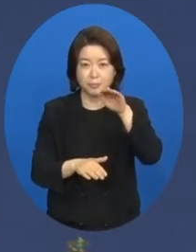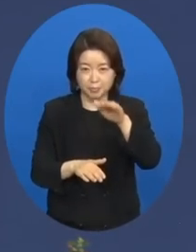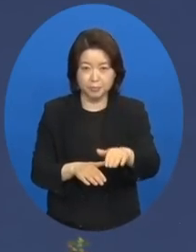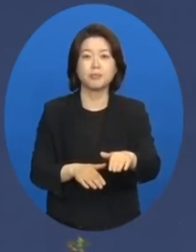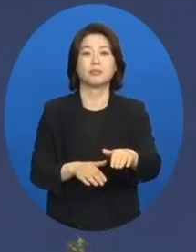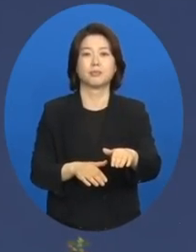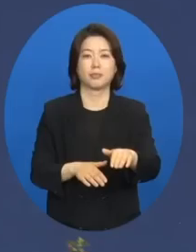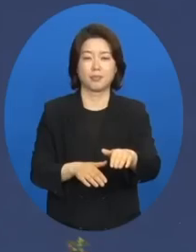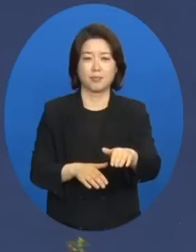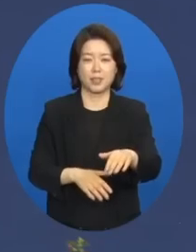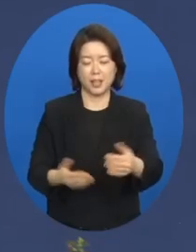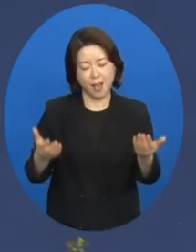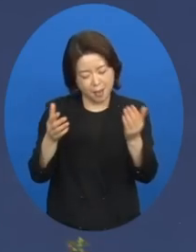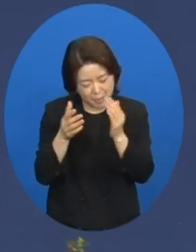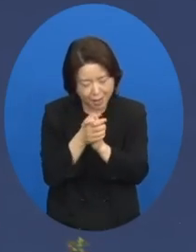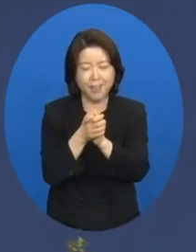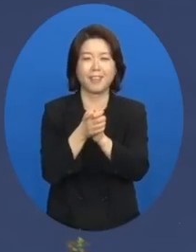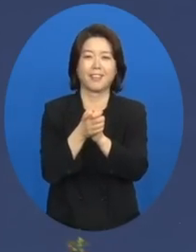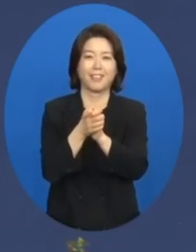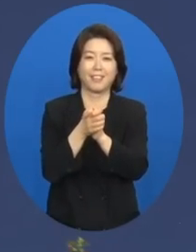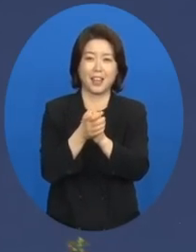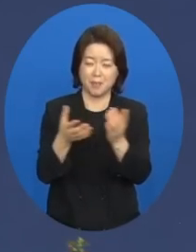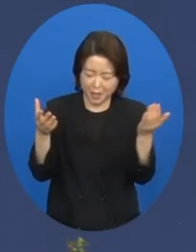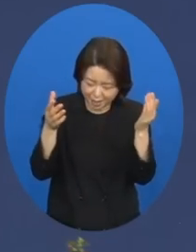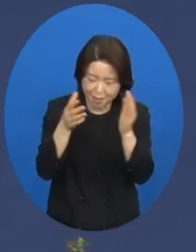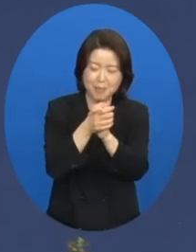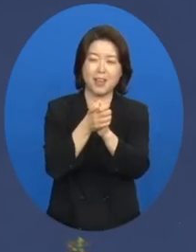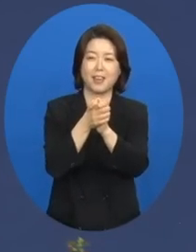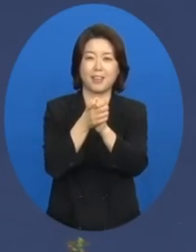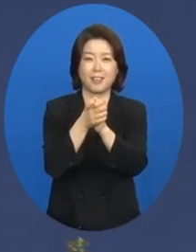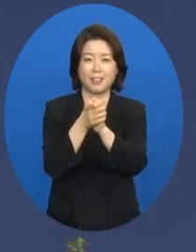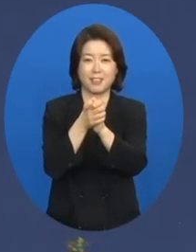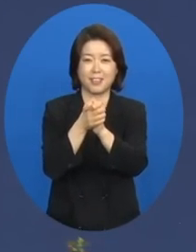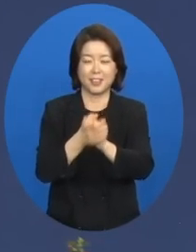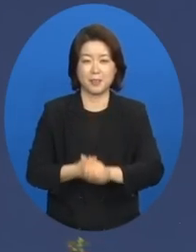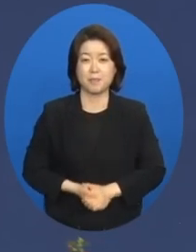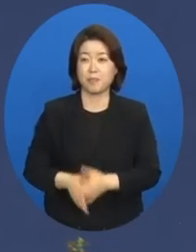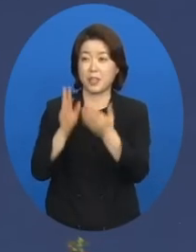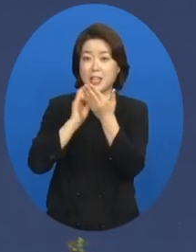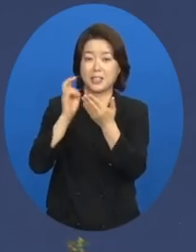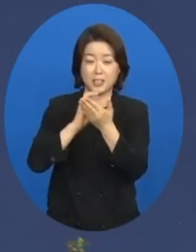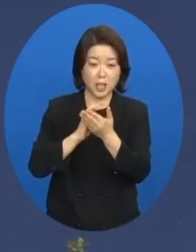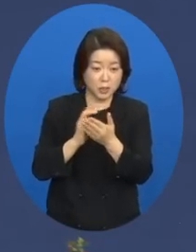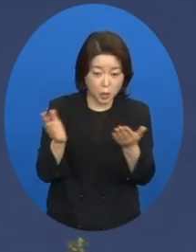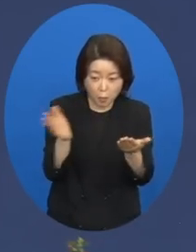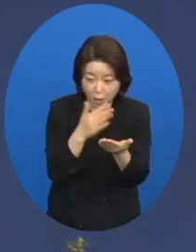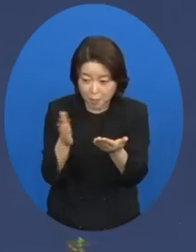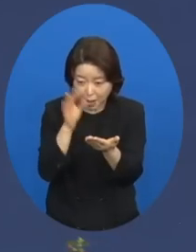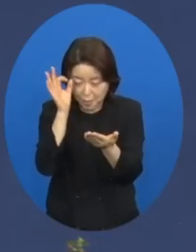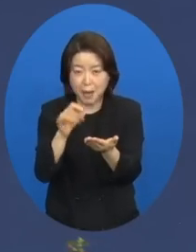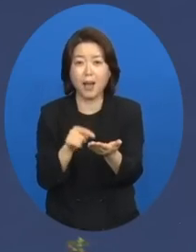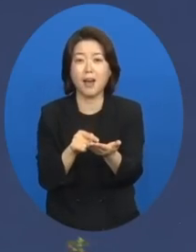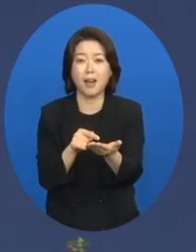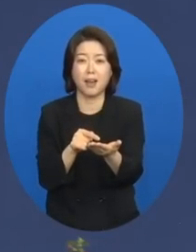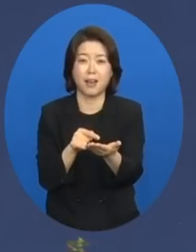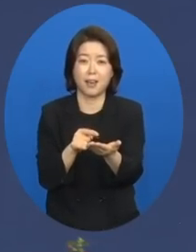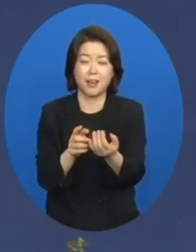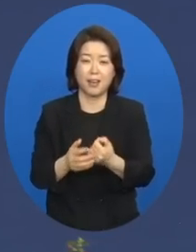걸음. 아멘. 아멘. 찬송가 어디를 보아도, 어디를